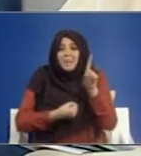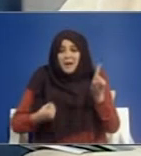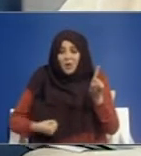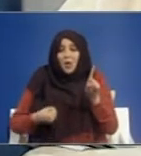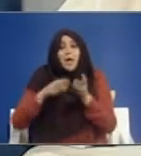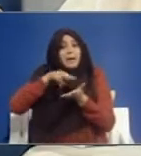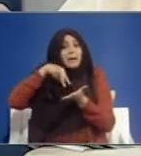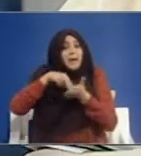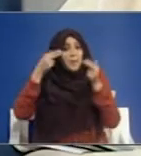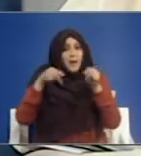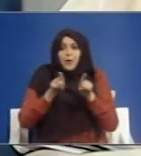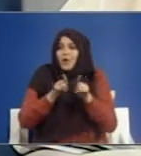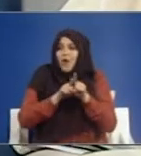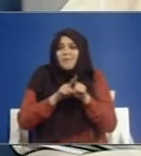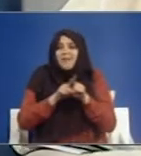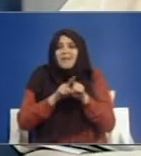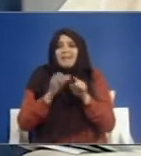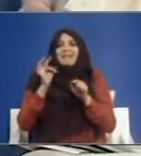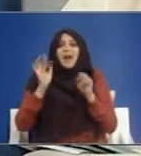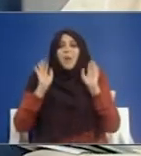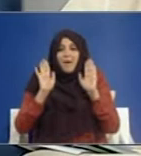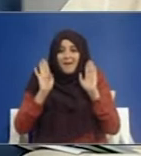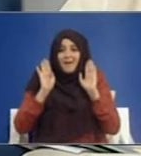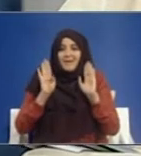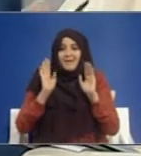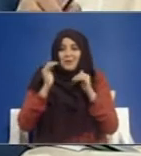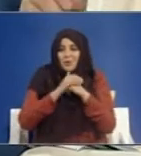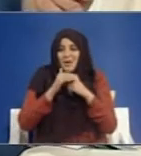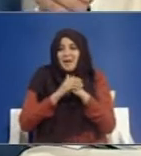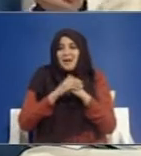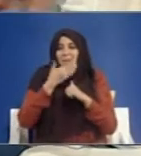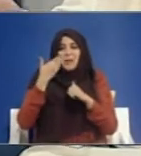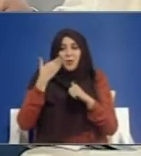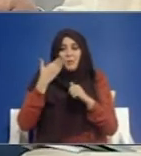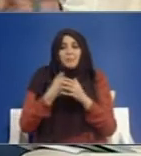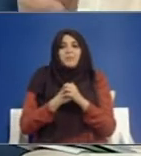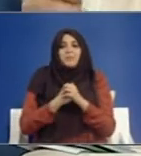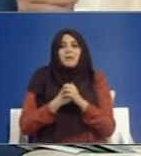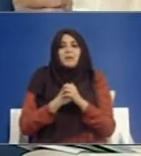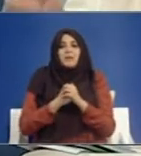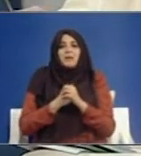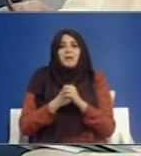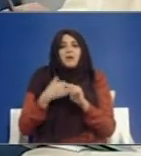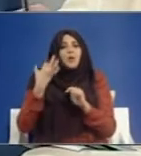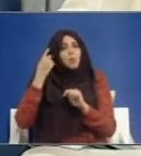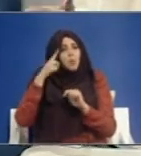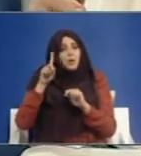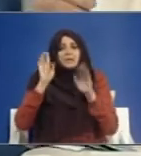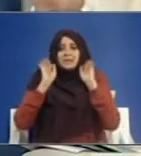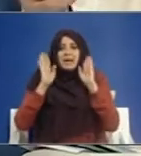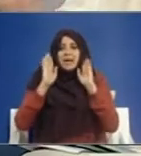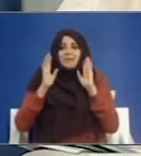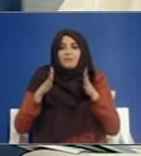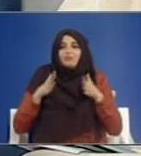قيام الليل، فلذلك النفل حتى في النهار بالنسبة لصلاة النافلة